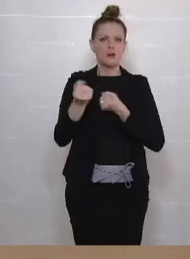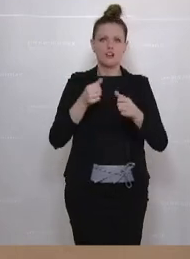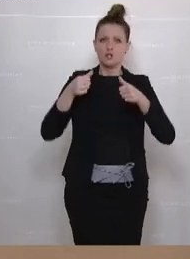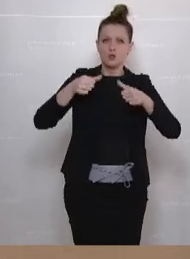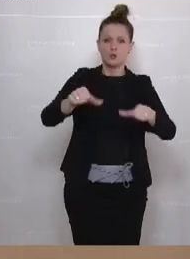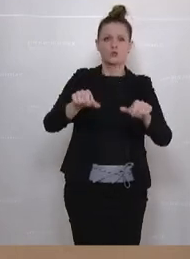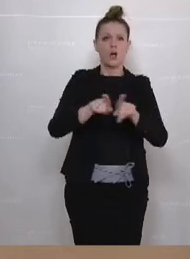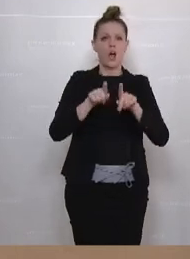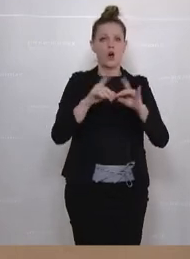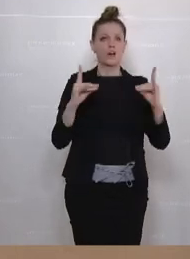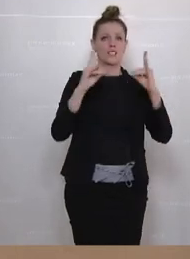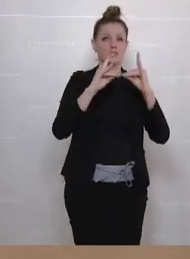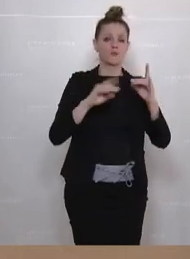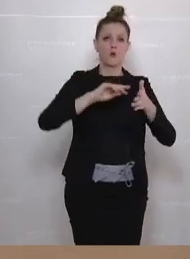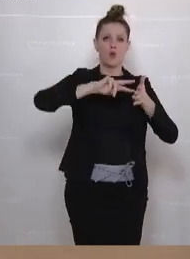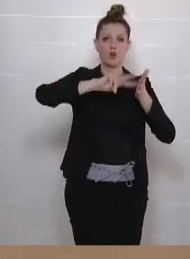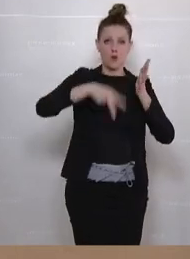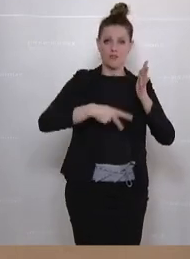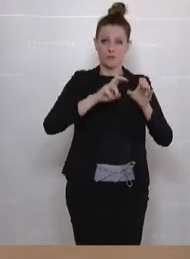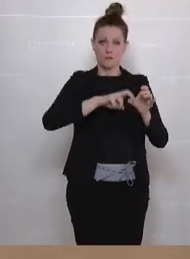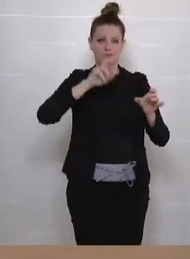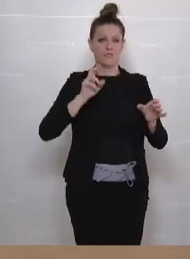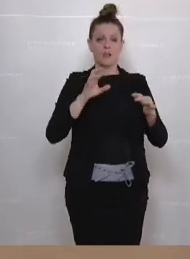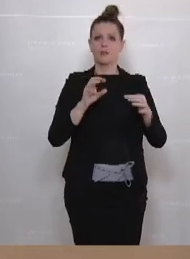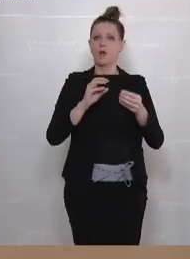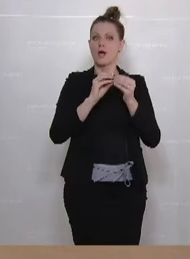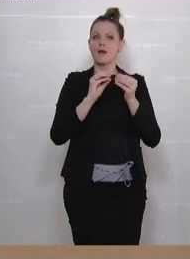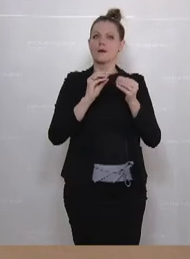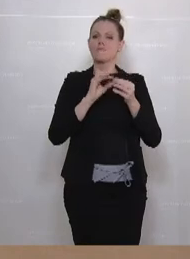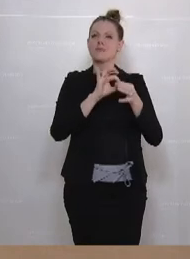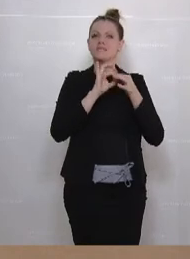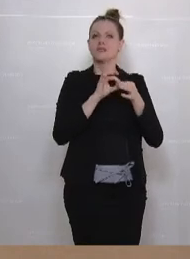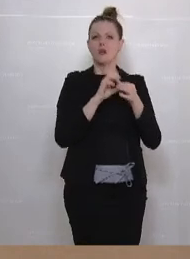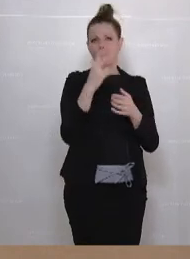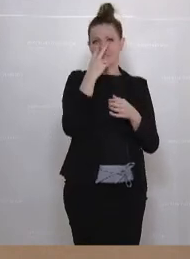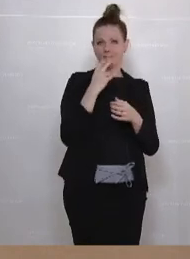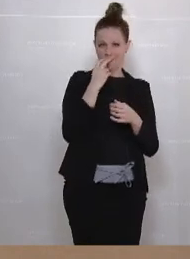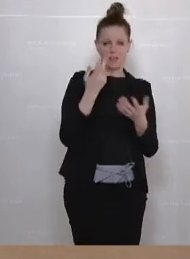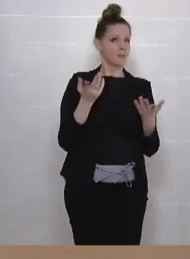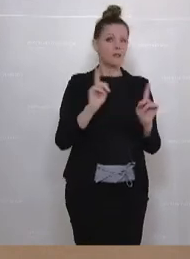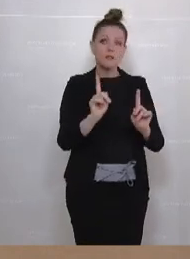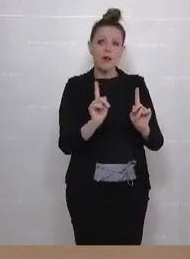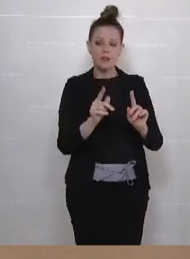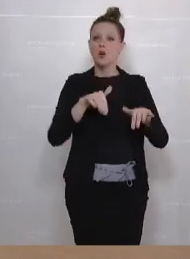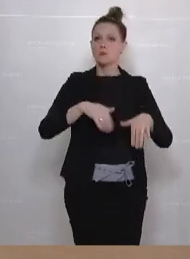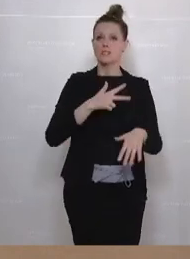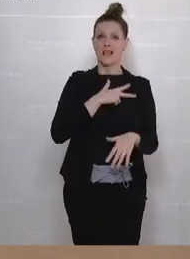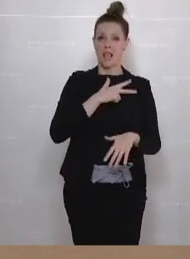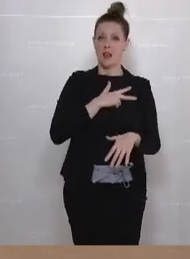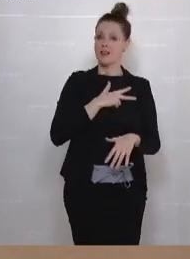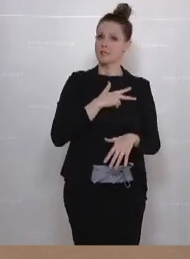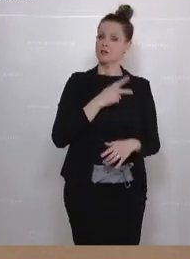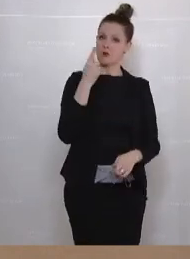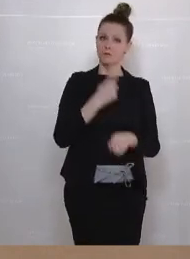aus der Istanbul-Konvention. Also ich glaube, es ist sicher keine Beziehung, wo Naivität oder Blauäugigkeit am Platz ist. Wir müssen hier sehr realistisch und nüchtern